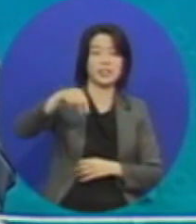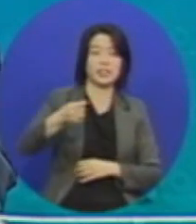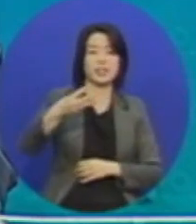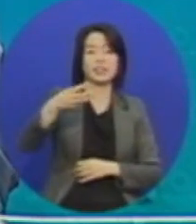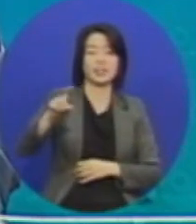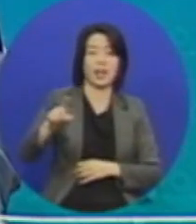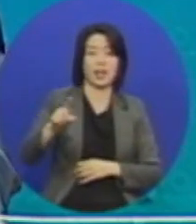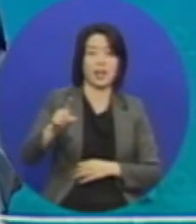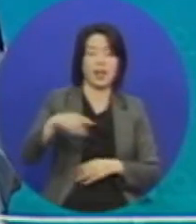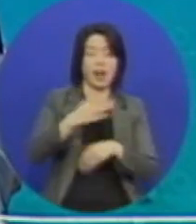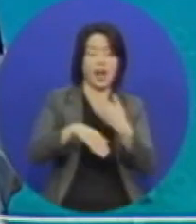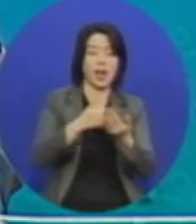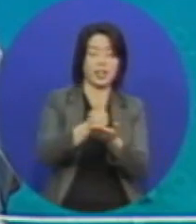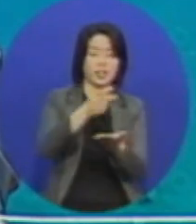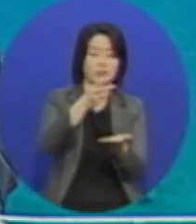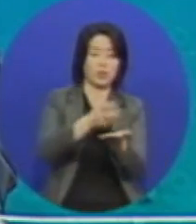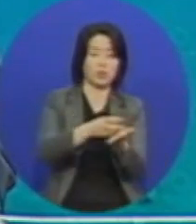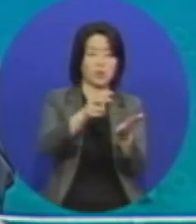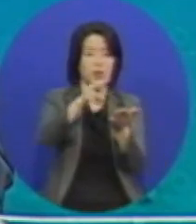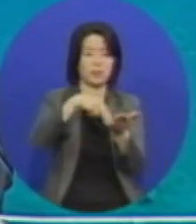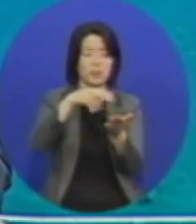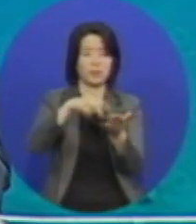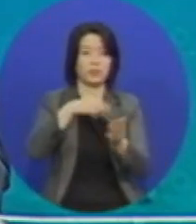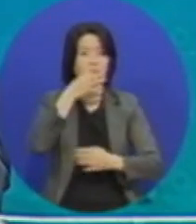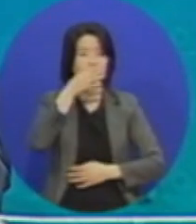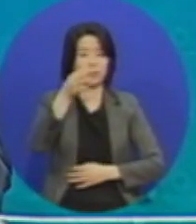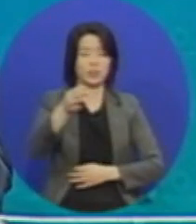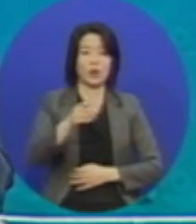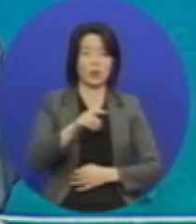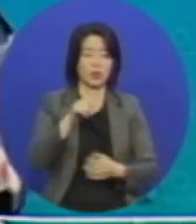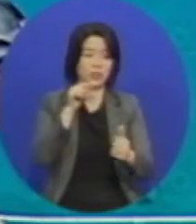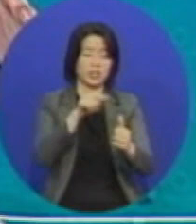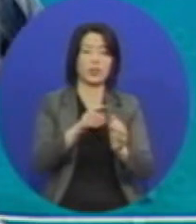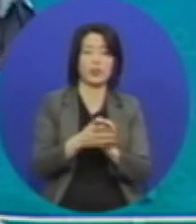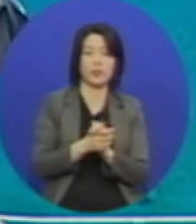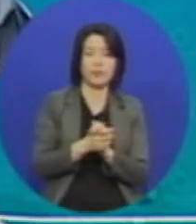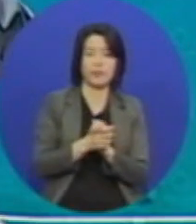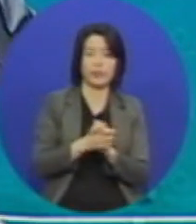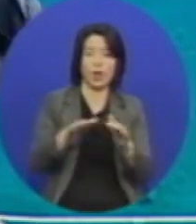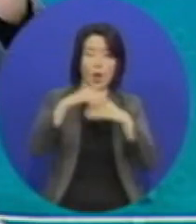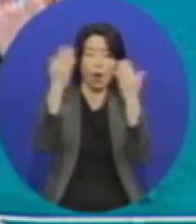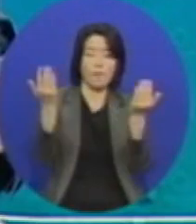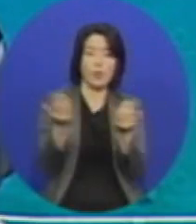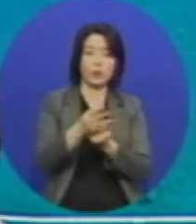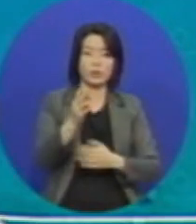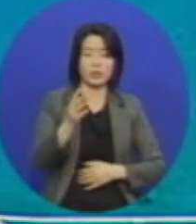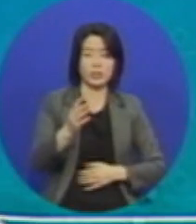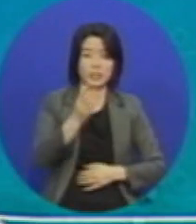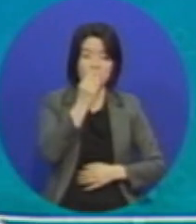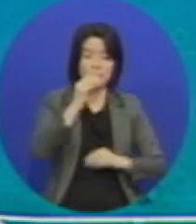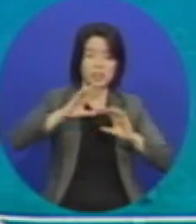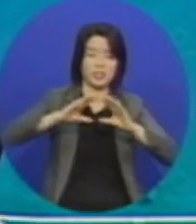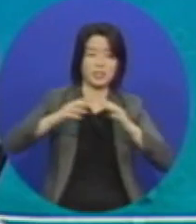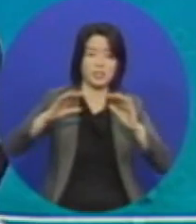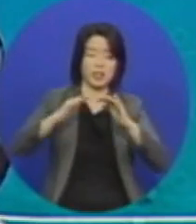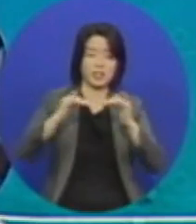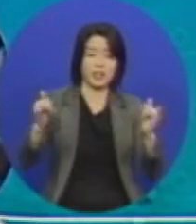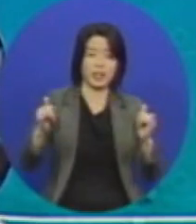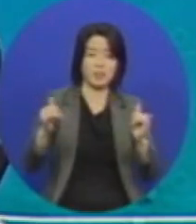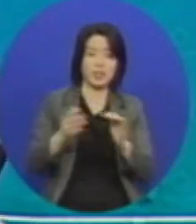율법을 읽으라고 제 말씀합니다 그리고는 온 이스라엘 백성들이 그